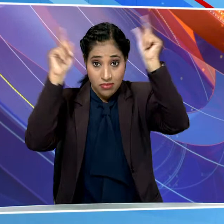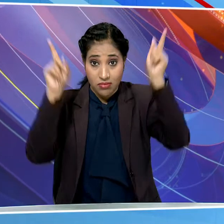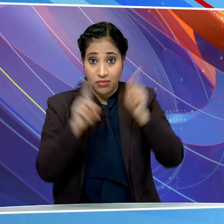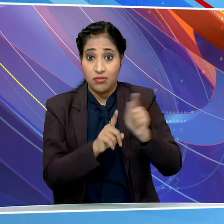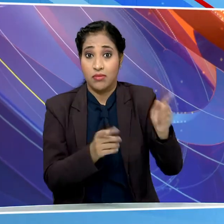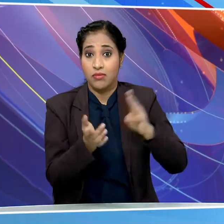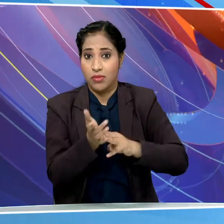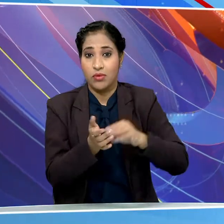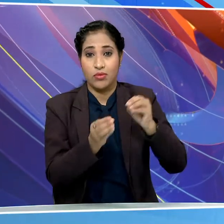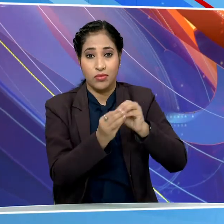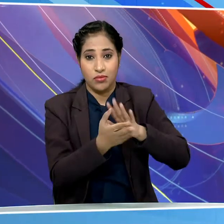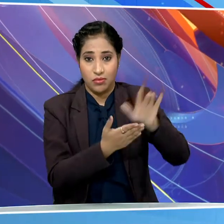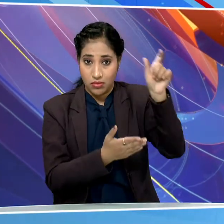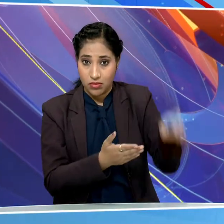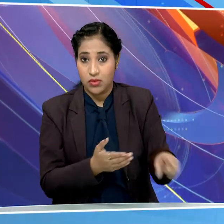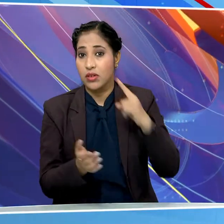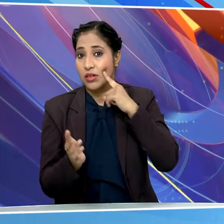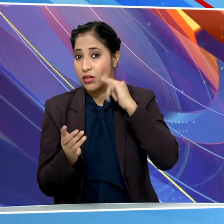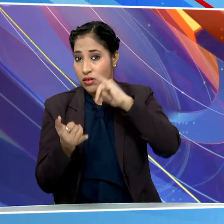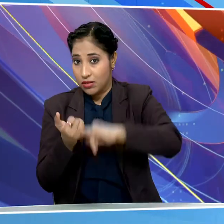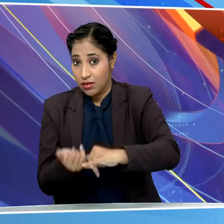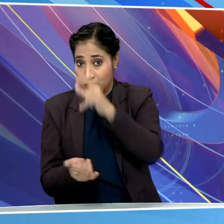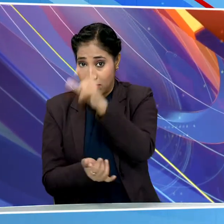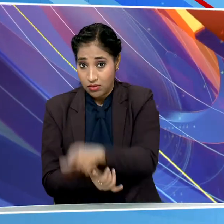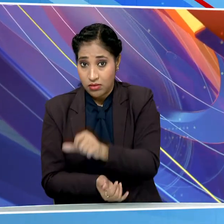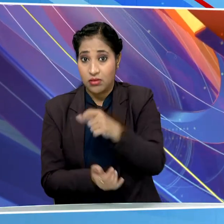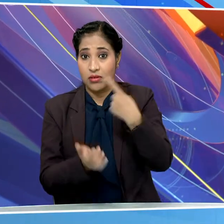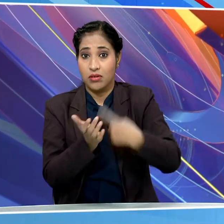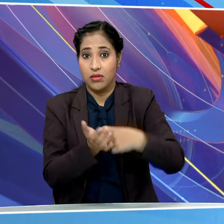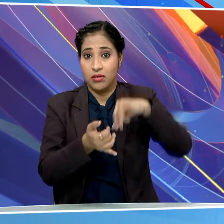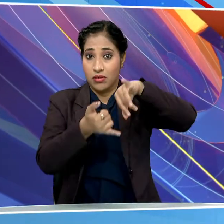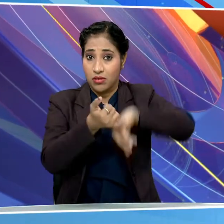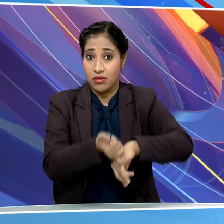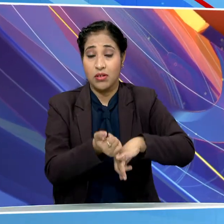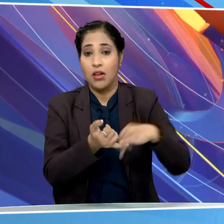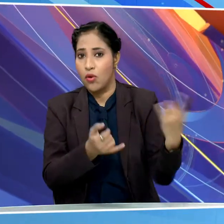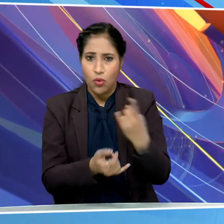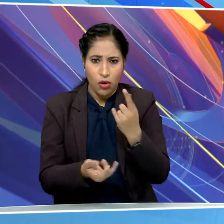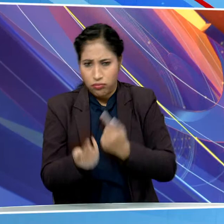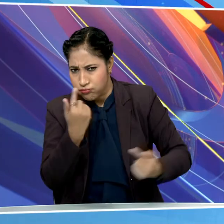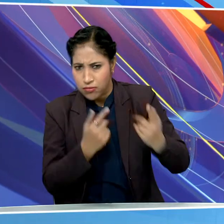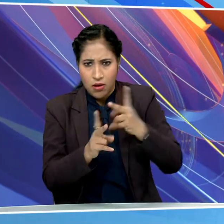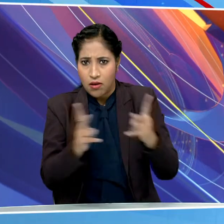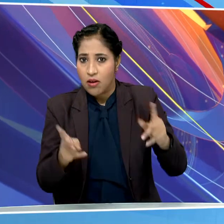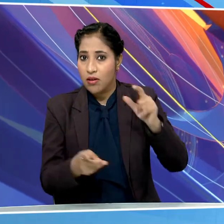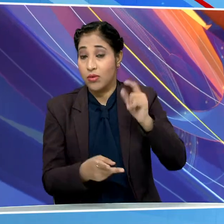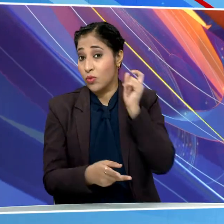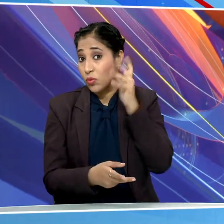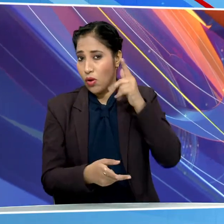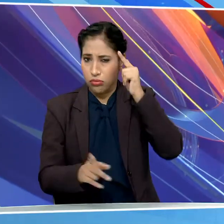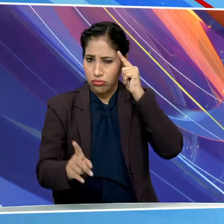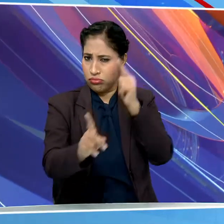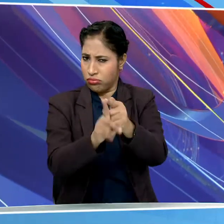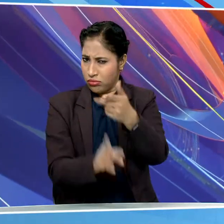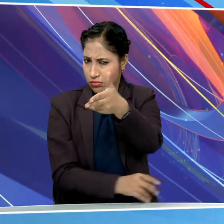लिए मनु भाकर, ईशा सिंह और रिदम सांगवान की तिकड़ी ने स्वर्ण पदक पर निशाना